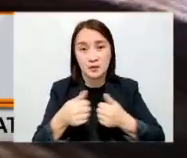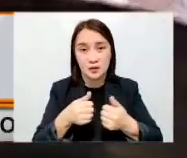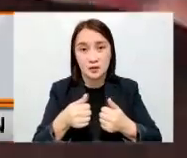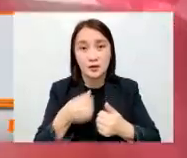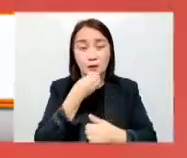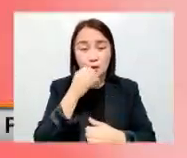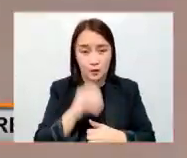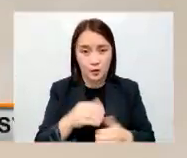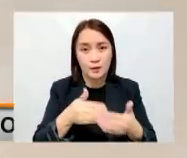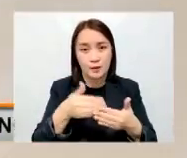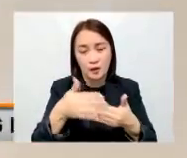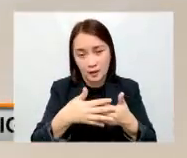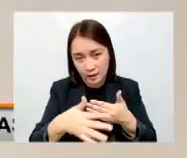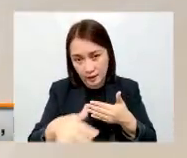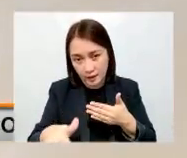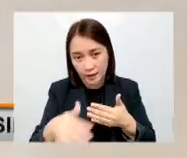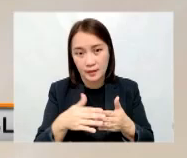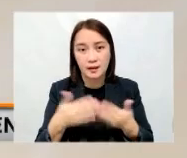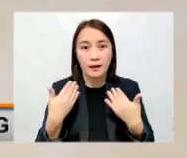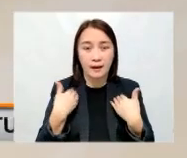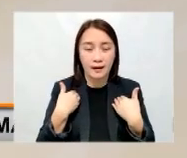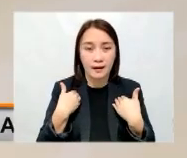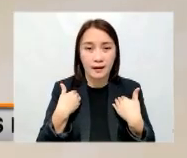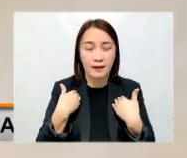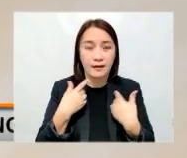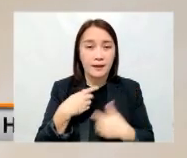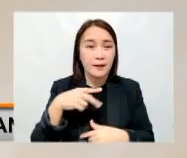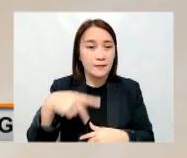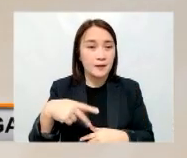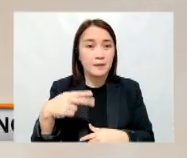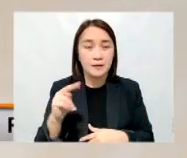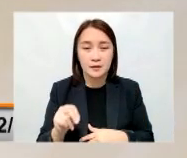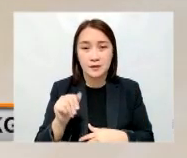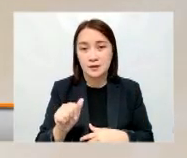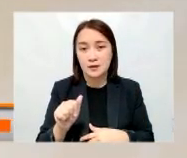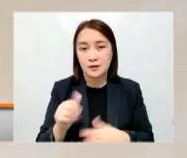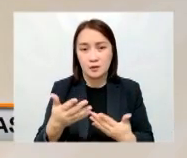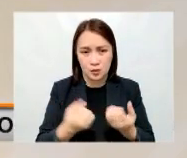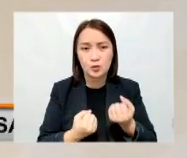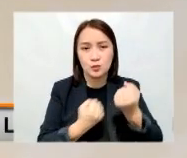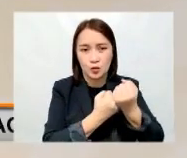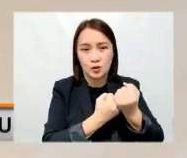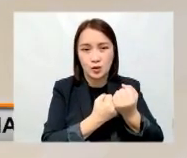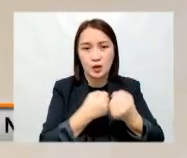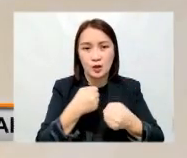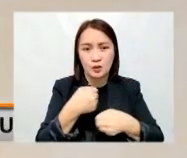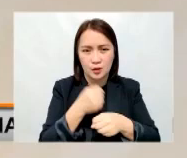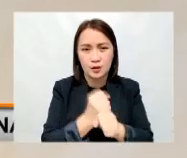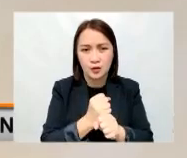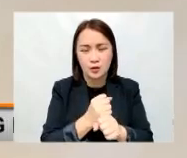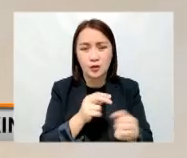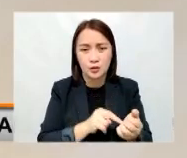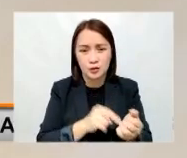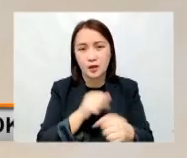na buwan. Sa isang pahayag, sinabi ng Philippine Nursing Association na suportado nga nila ang pagbuo ng advisory council. Sa pamagitan